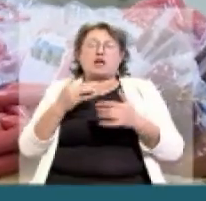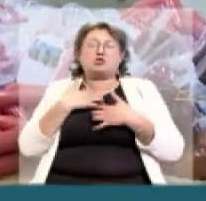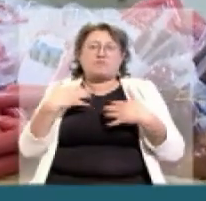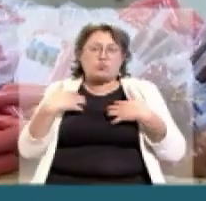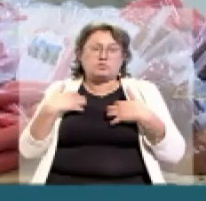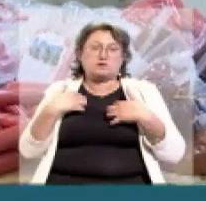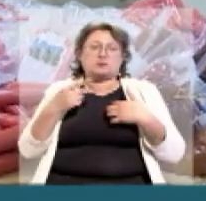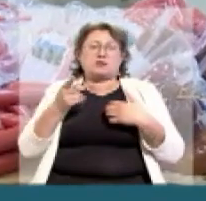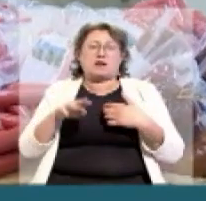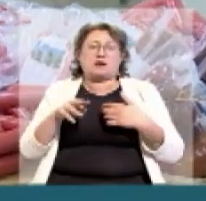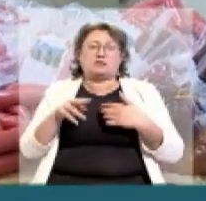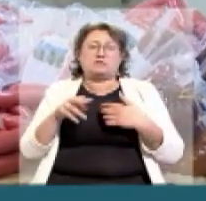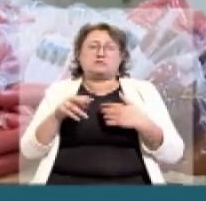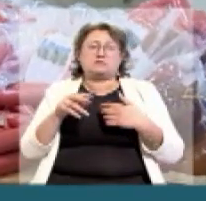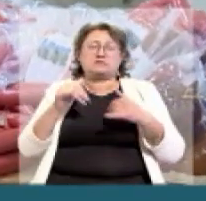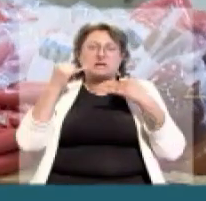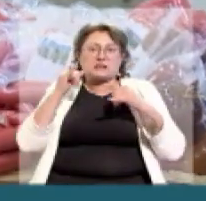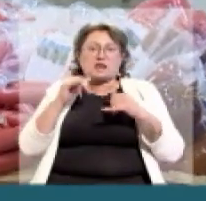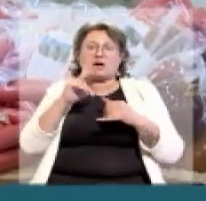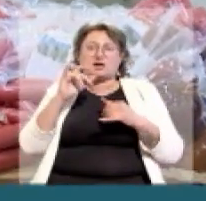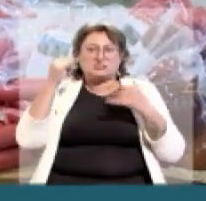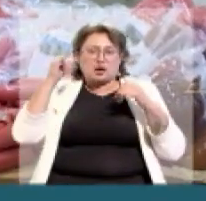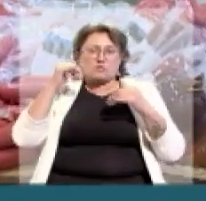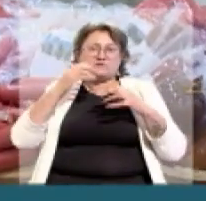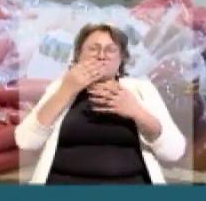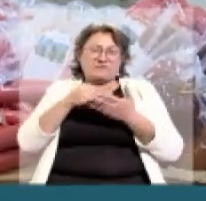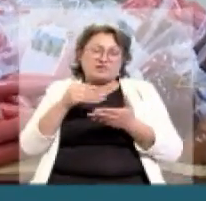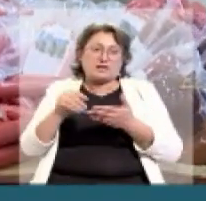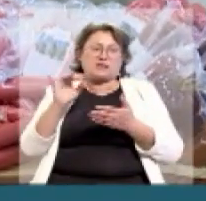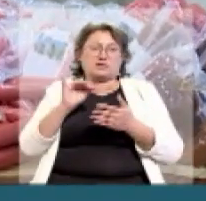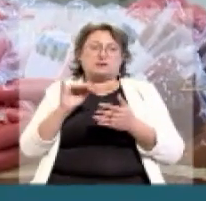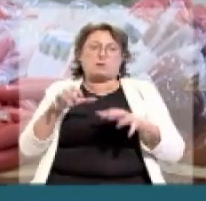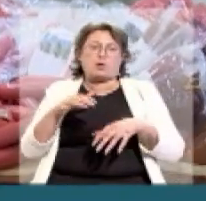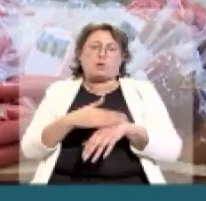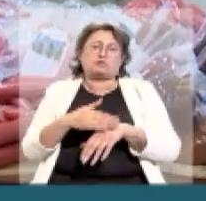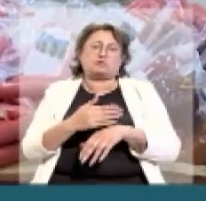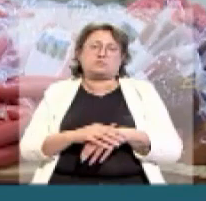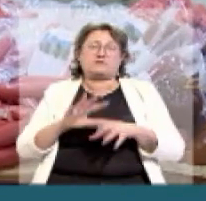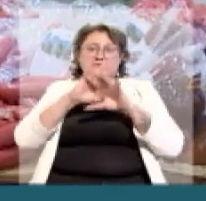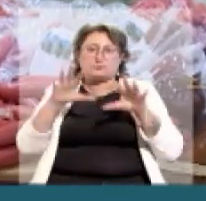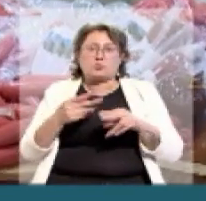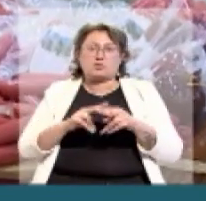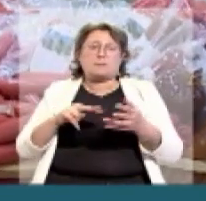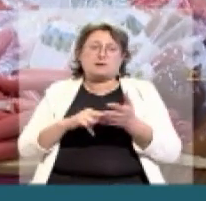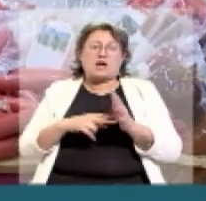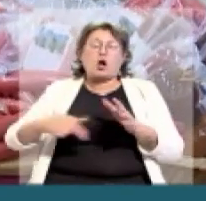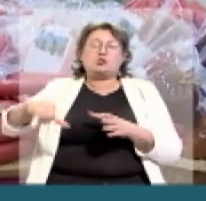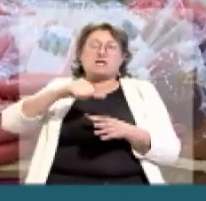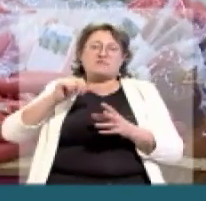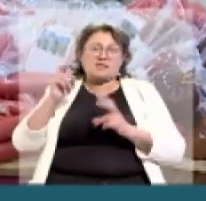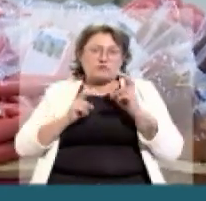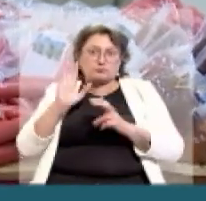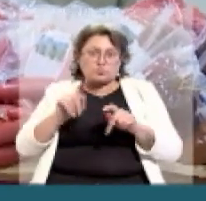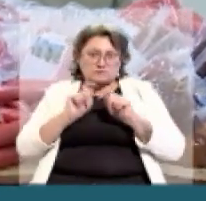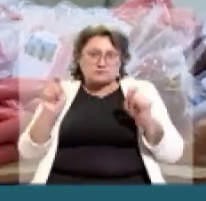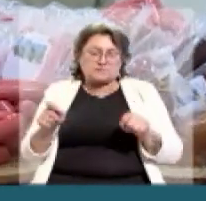животных, для скота, крупнорогатого скота, свиней и собак, кошек тоже. Все это планируется. Консервный завод